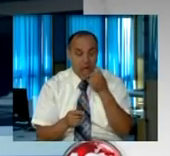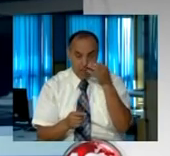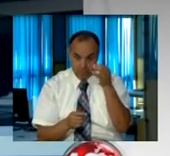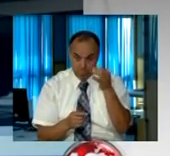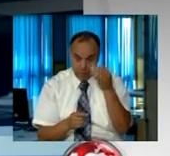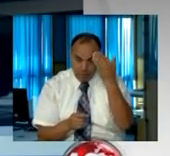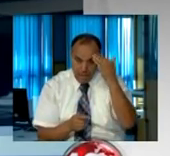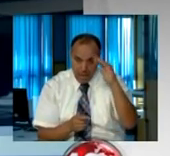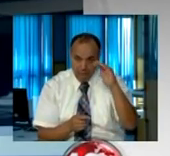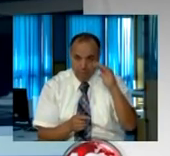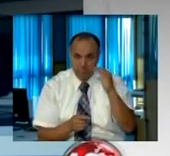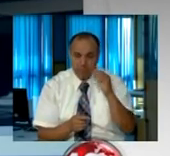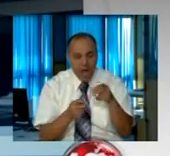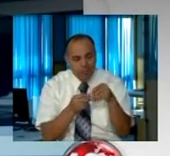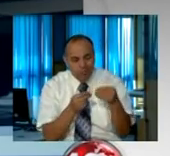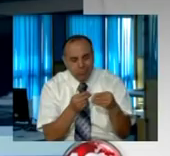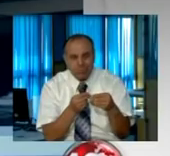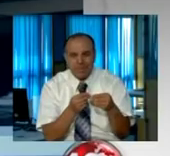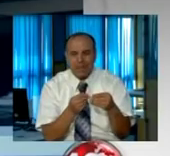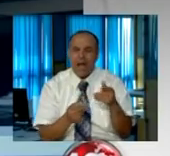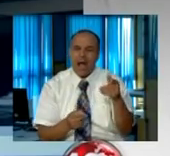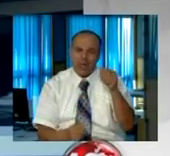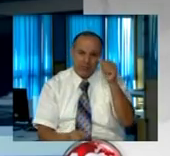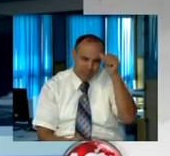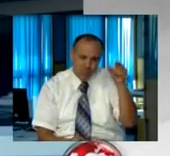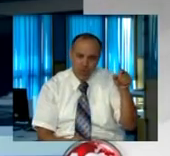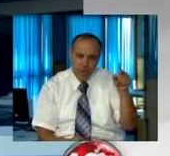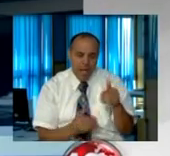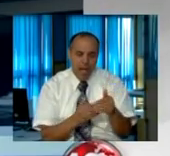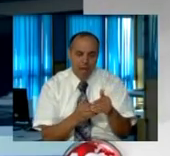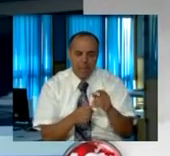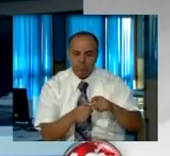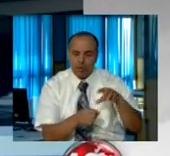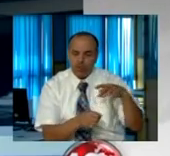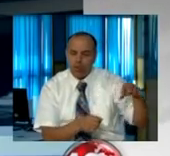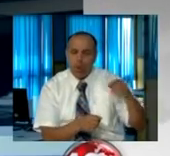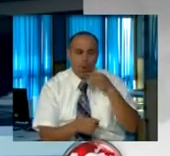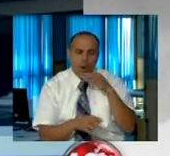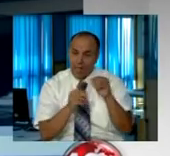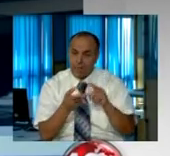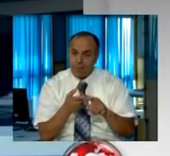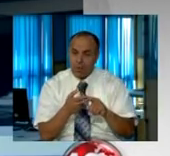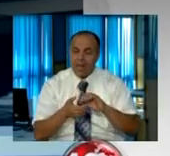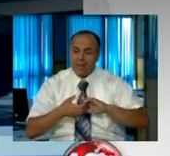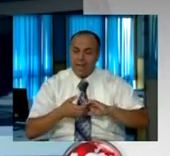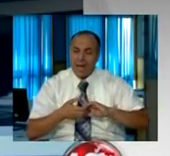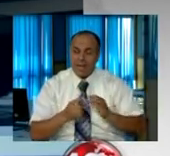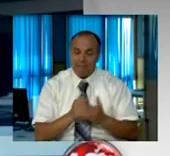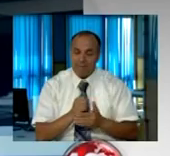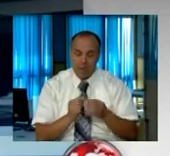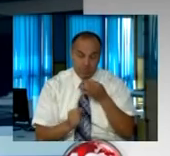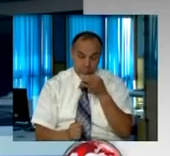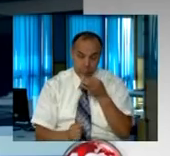تظاهرة تعريفية بتين جبا، وذلك ببادرة من المجمع المهني المشترك للخضر والغلال والاتحاد الوطني